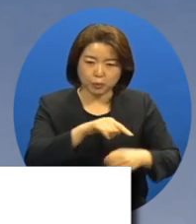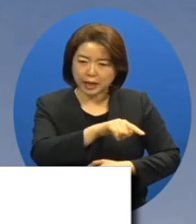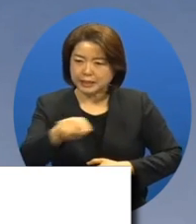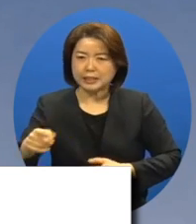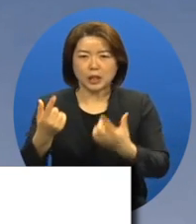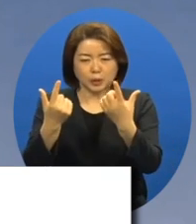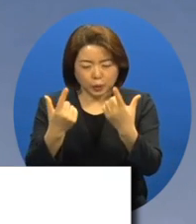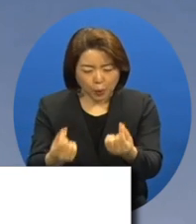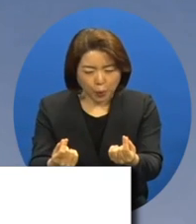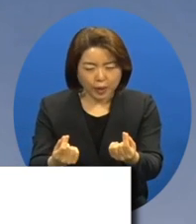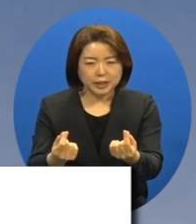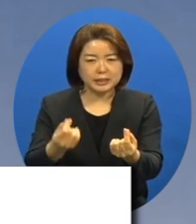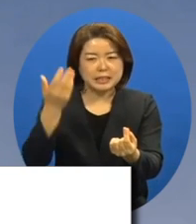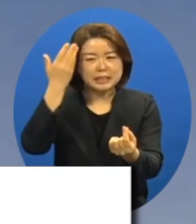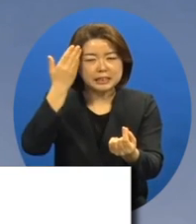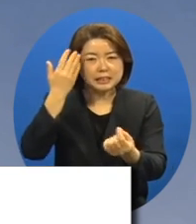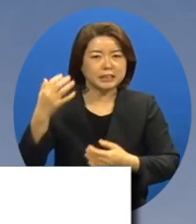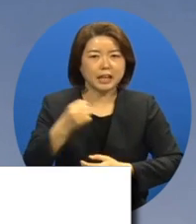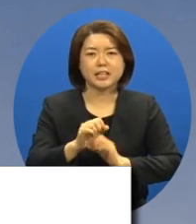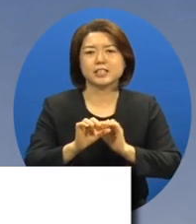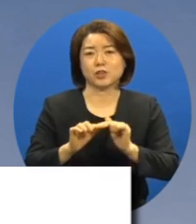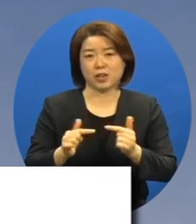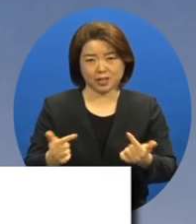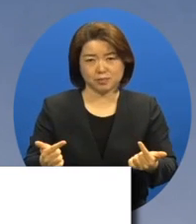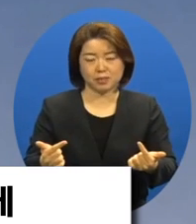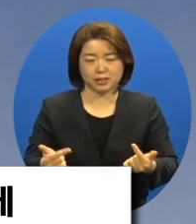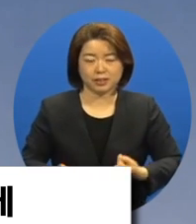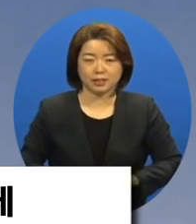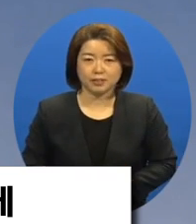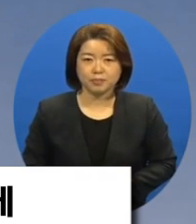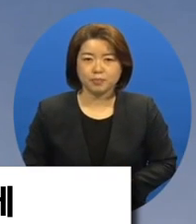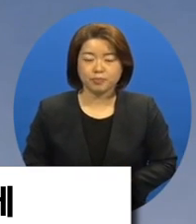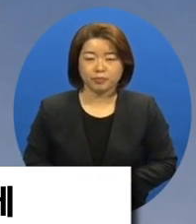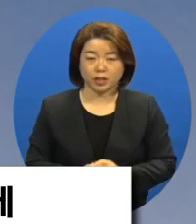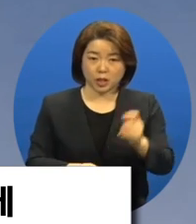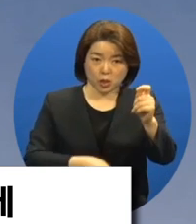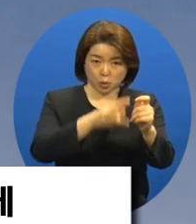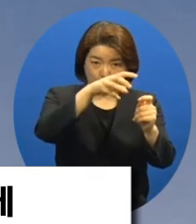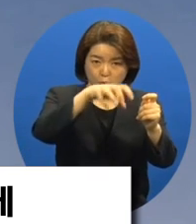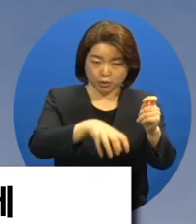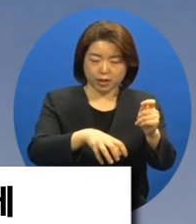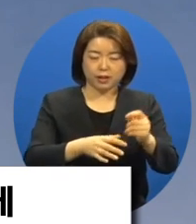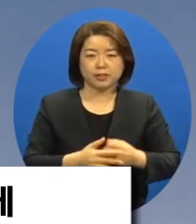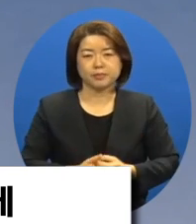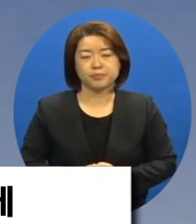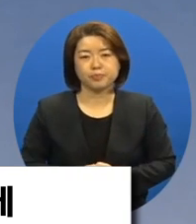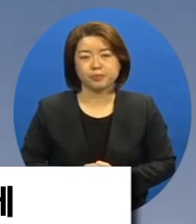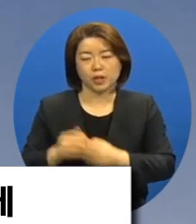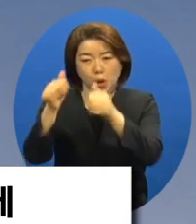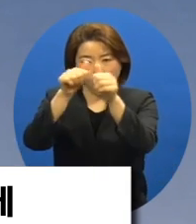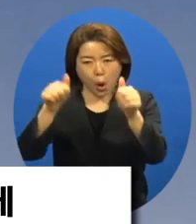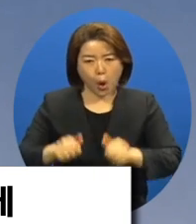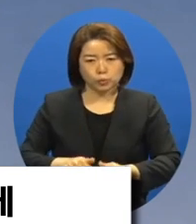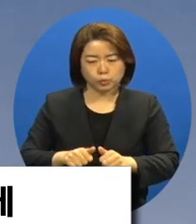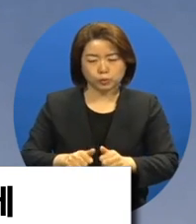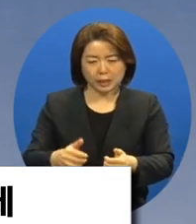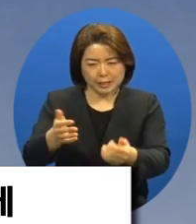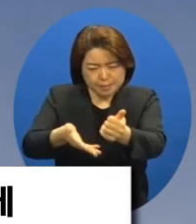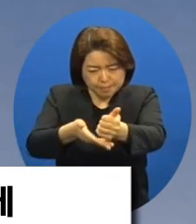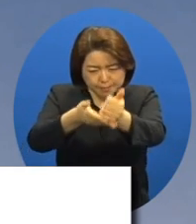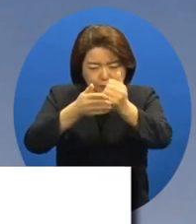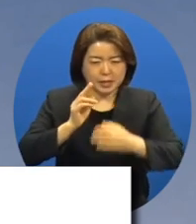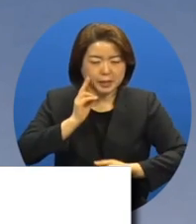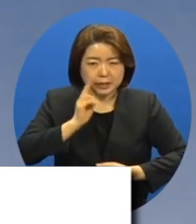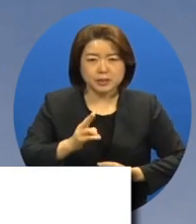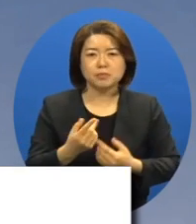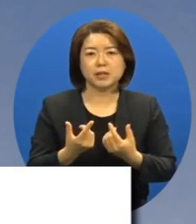올바른 지식을 가지고 있는 것은 아닙니다 고린도 라는 도시가 우상숭배가 아주 극심 했기 때문에